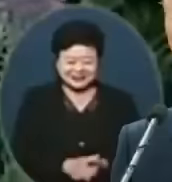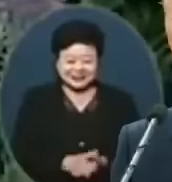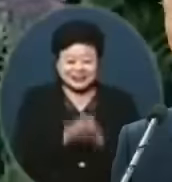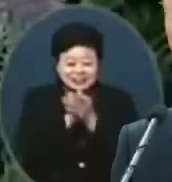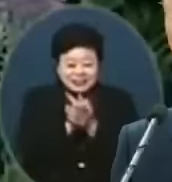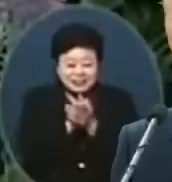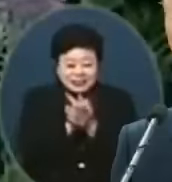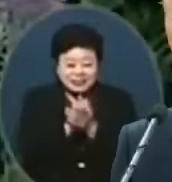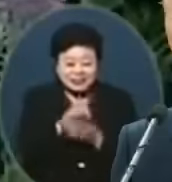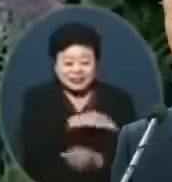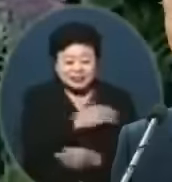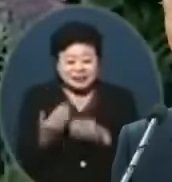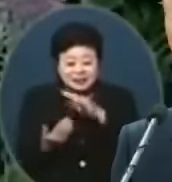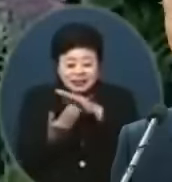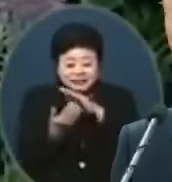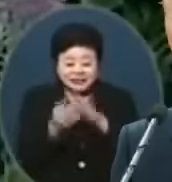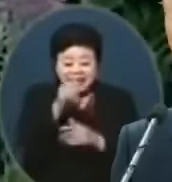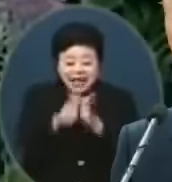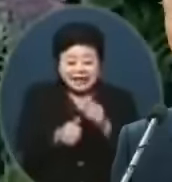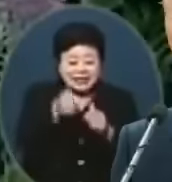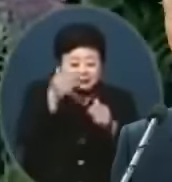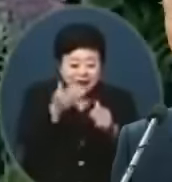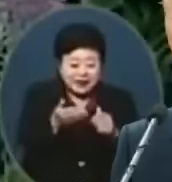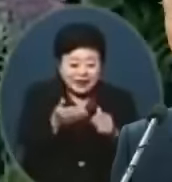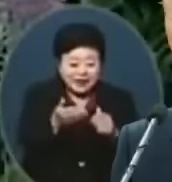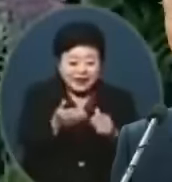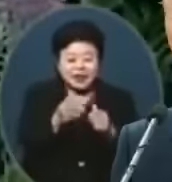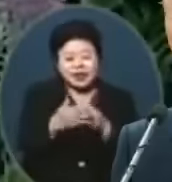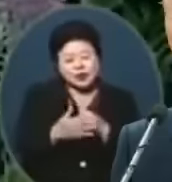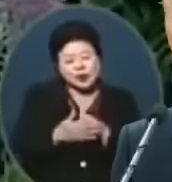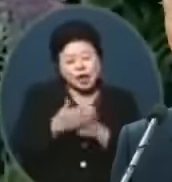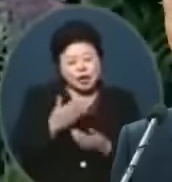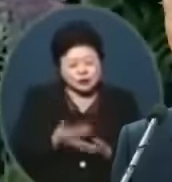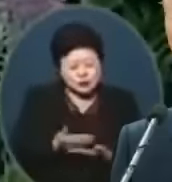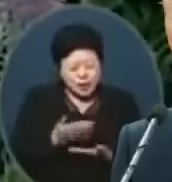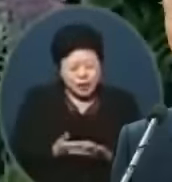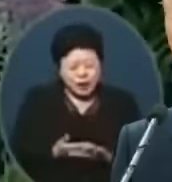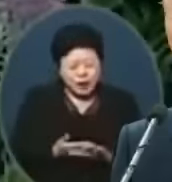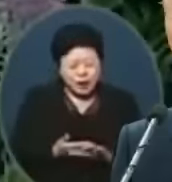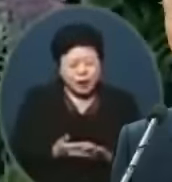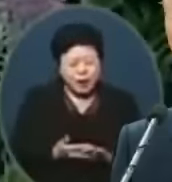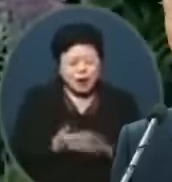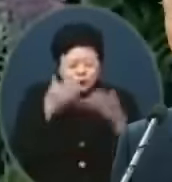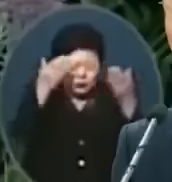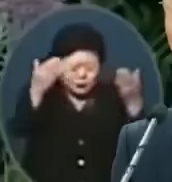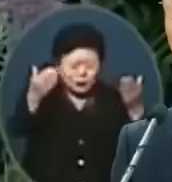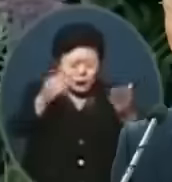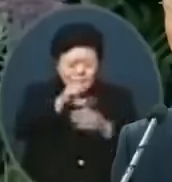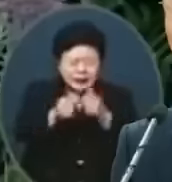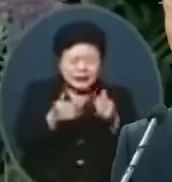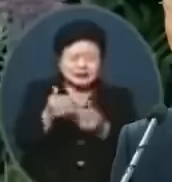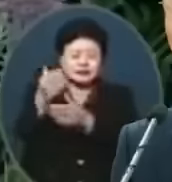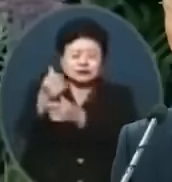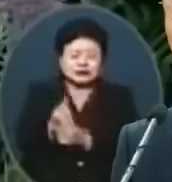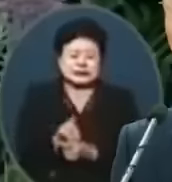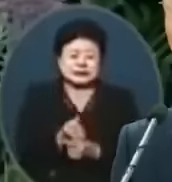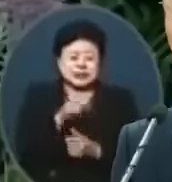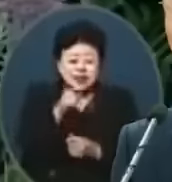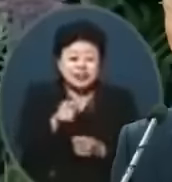기도는 전능하신 우리 하나님께 도와달라고 두 손을 높이 들어 하나님을 붙잡는